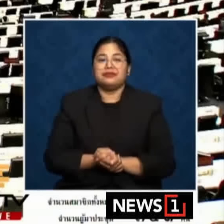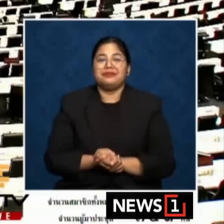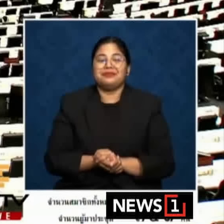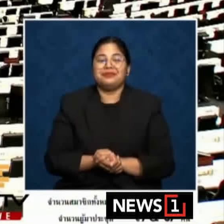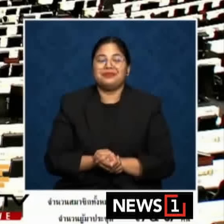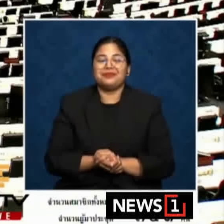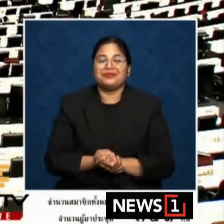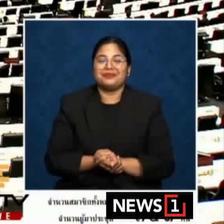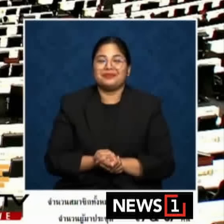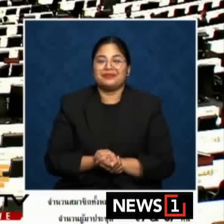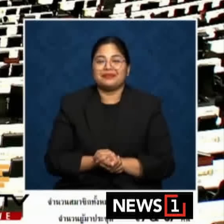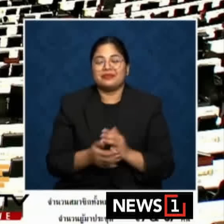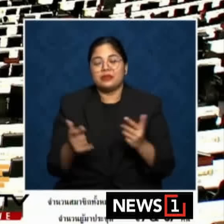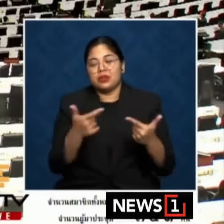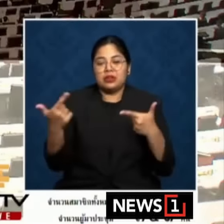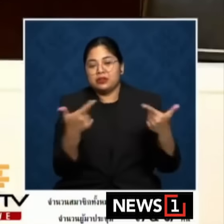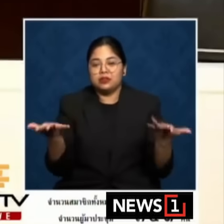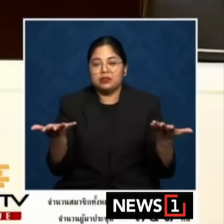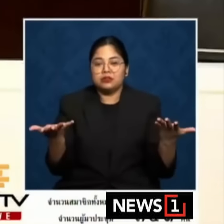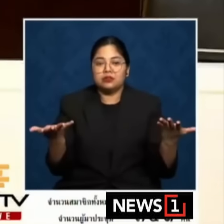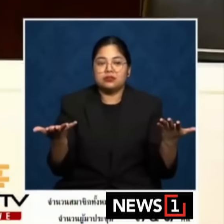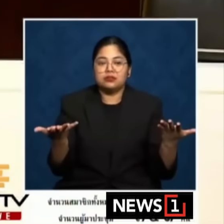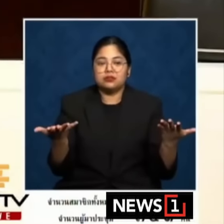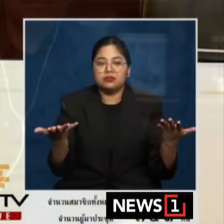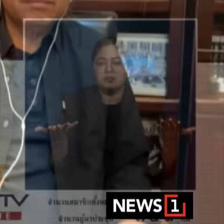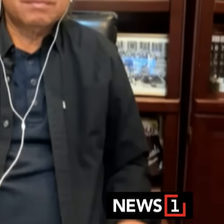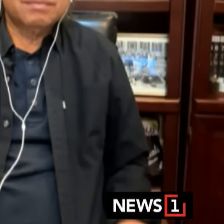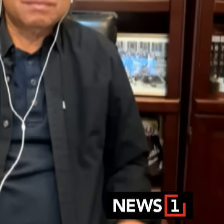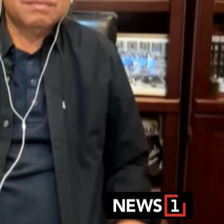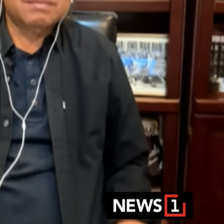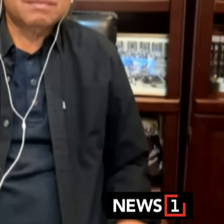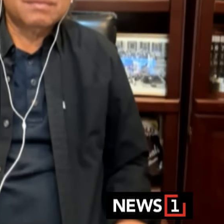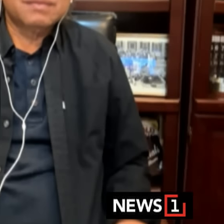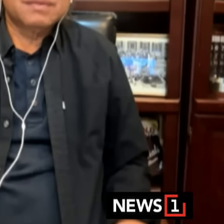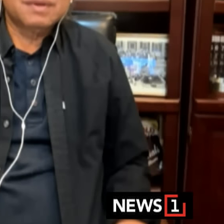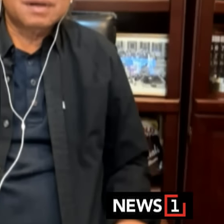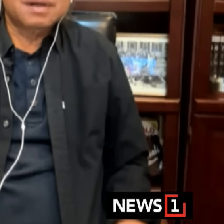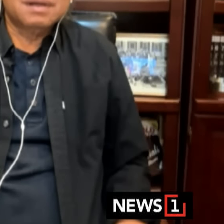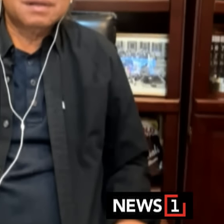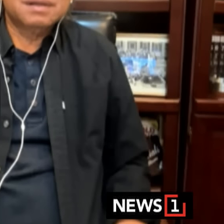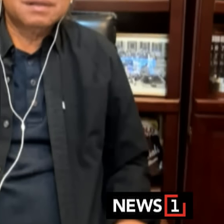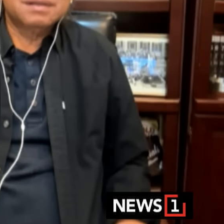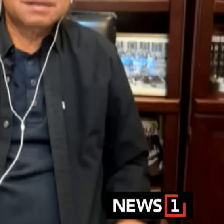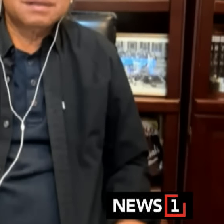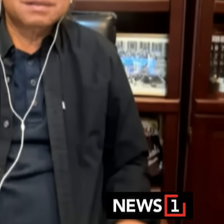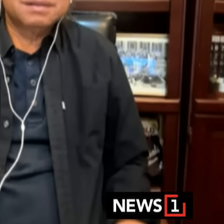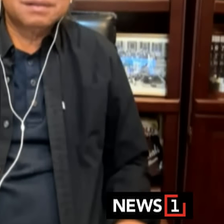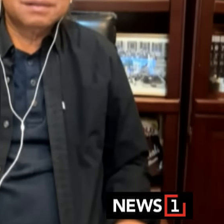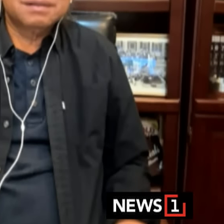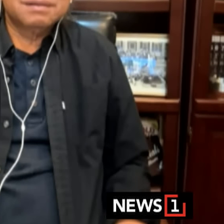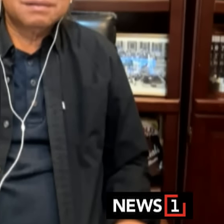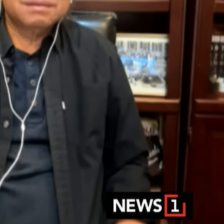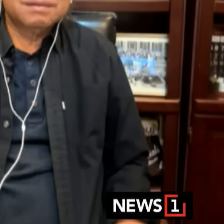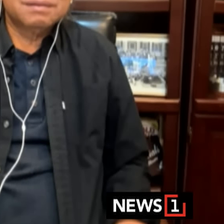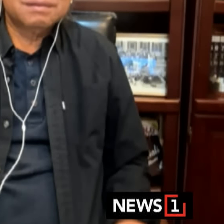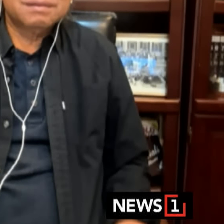่ยได้หลายความหมายนะคำนี้นะค่ะนะส่วนของก้าวไกลเขานะคะเดี๋ยวสัปดาห์หน้านี่ก็ต้